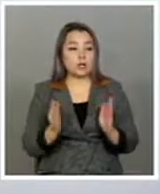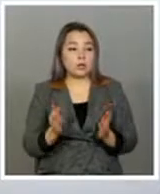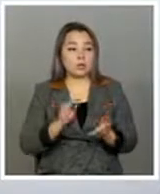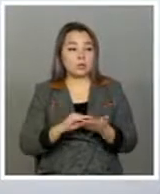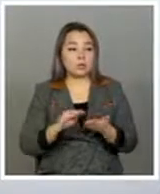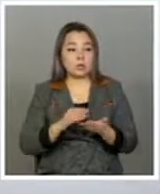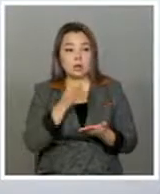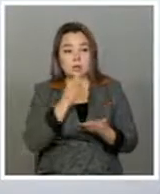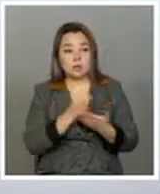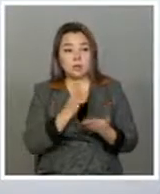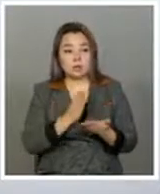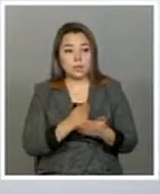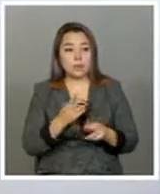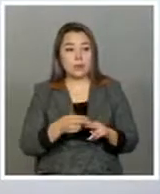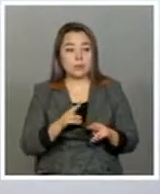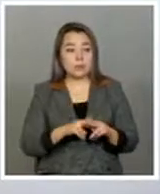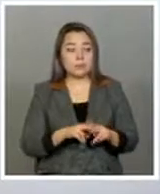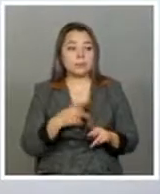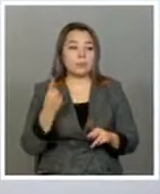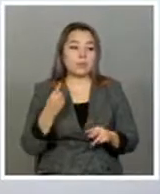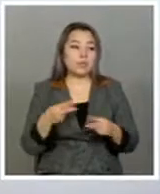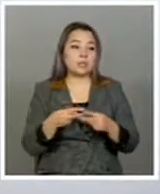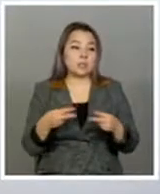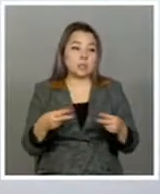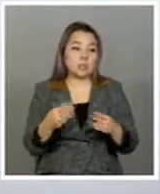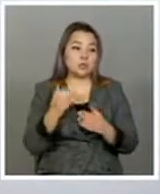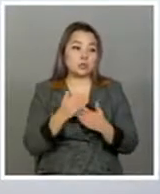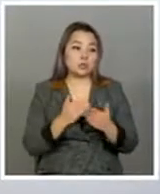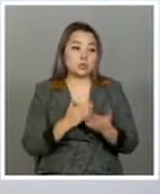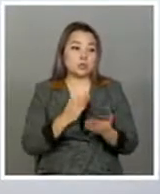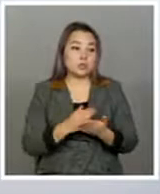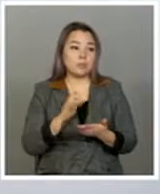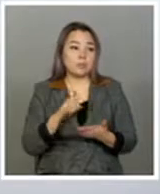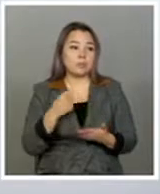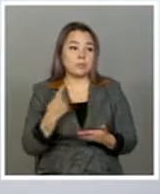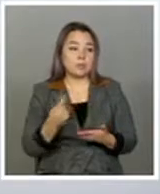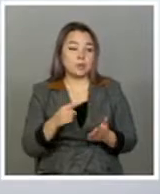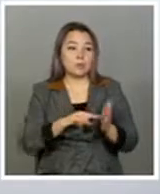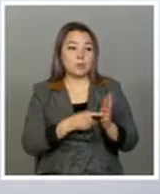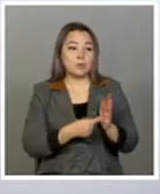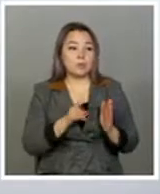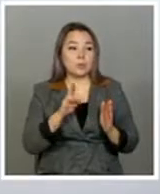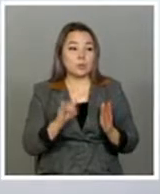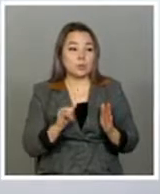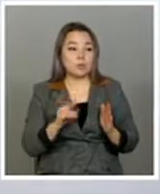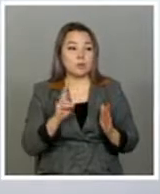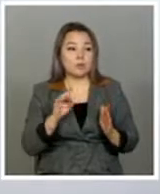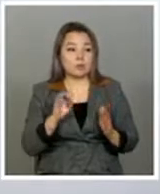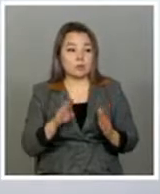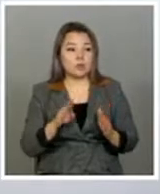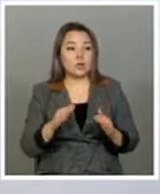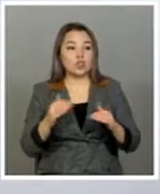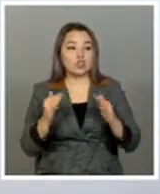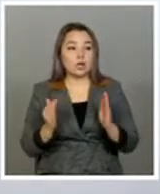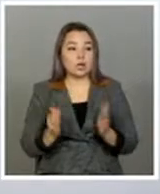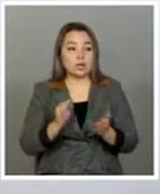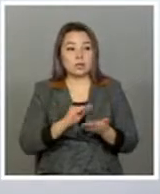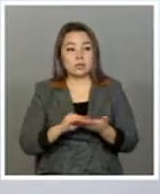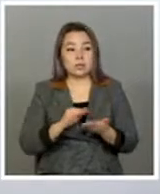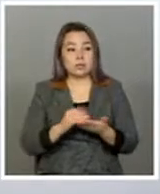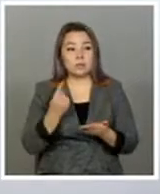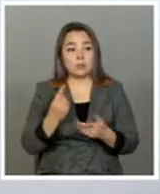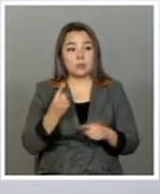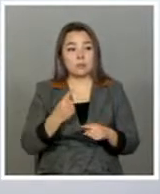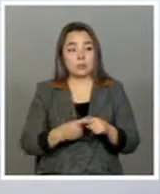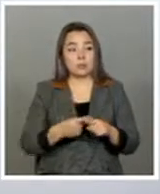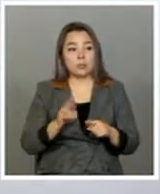ыңғайлы етіп. Сонда бірінші теңдеуде жүйенің B1 көбейтілген Q-дің квадраты жақша сыртына шықты.